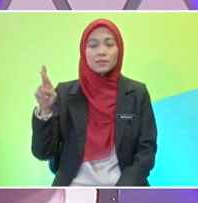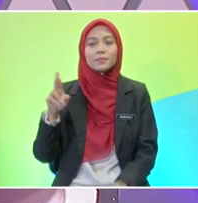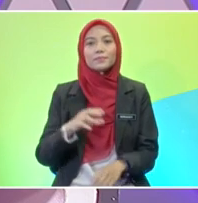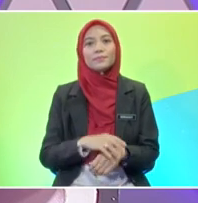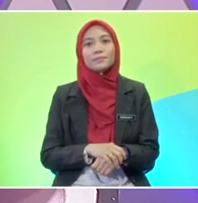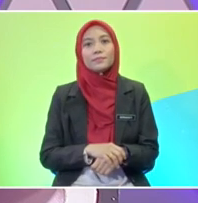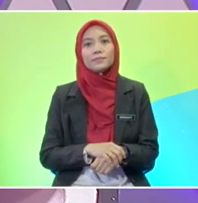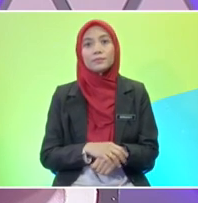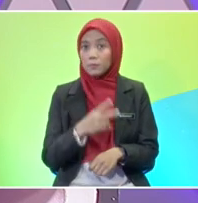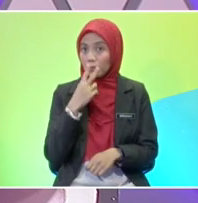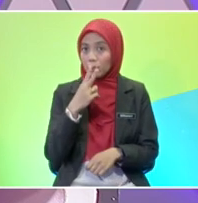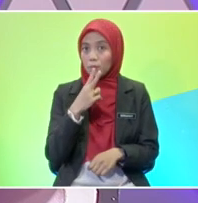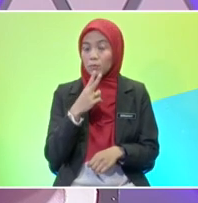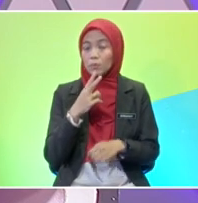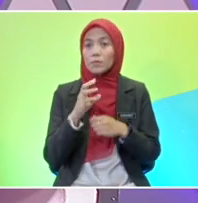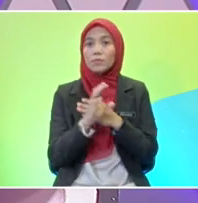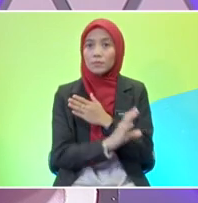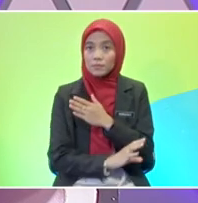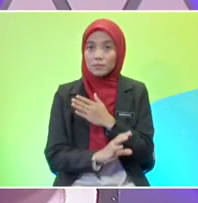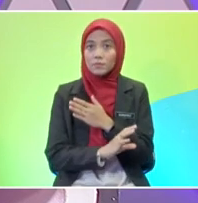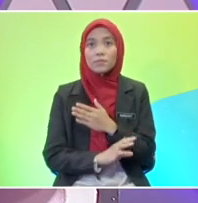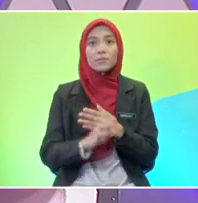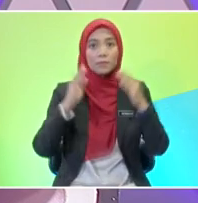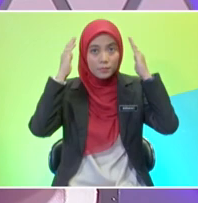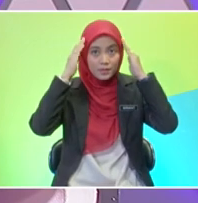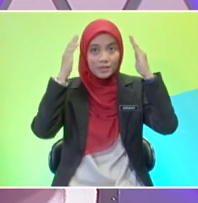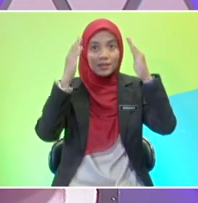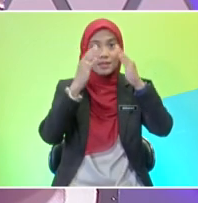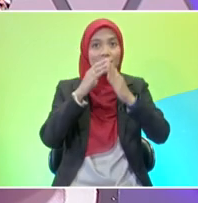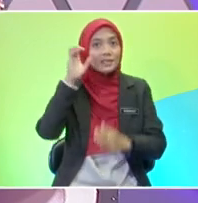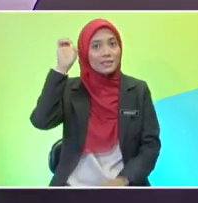kita lihat di negeri paha kita ada di guru Encik Muhaimin